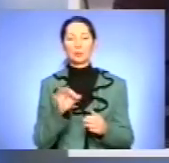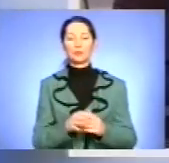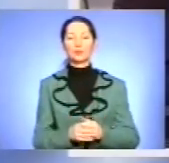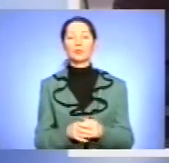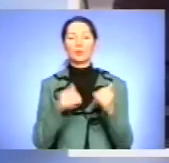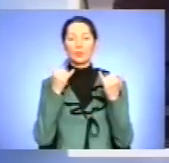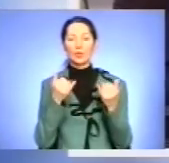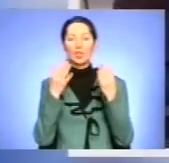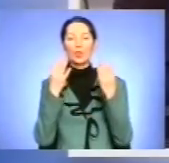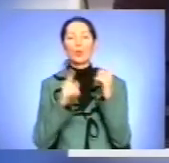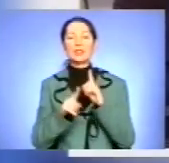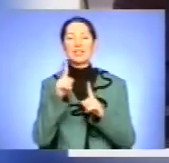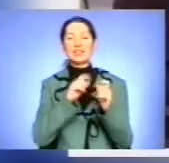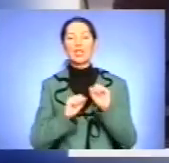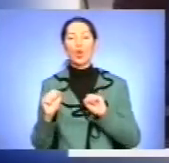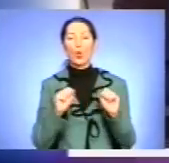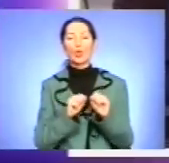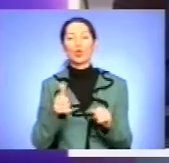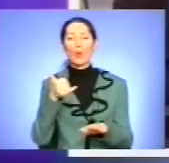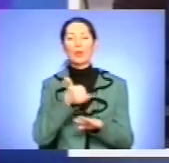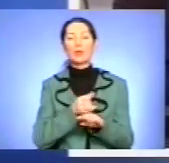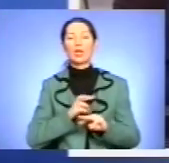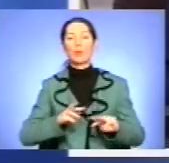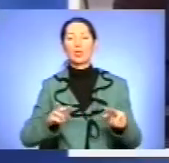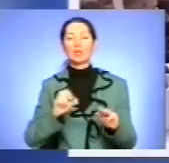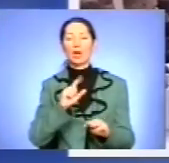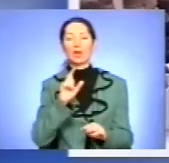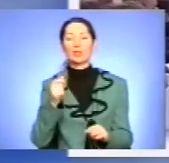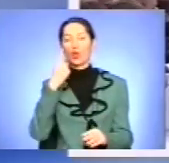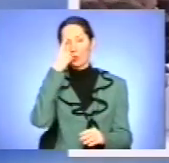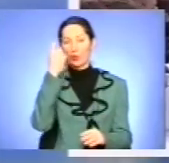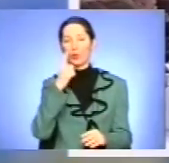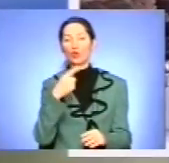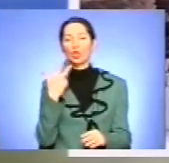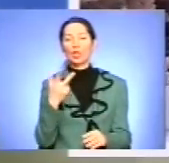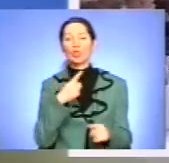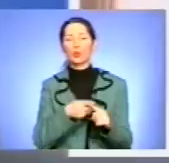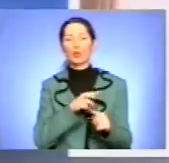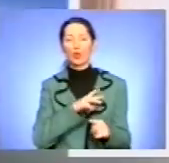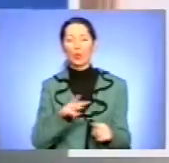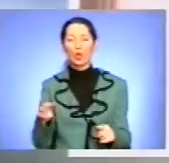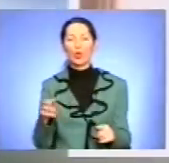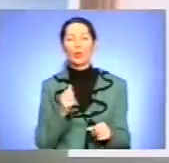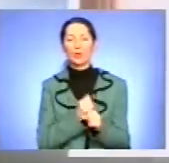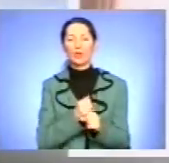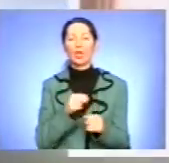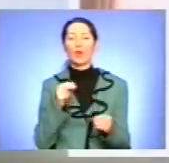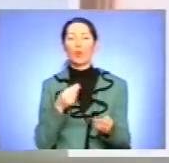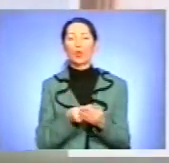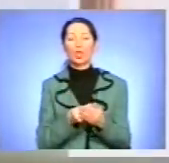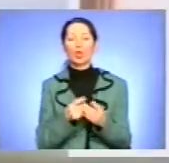На сьогоднішньому засіданні уряду прем'єр-міністр Микола Азаров повідомив, що 3,5 мільйони працівників бюджетної